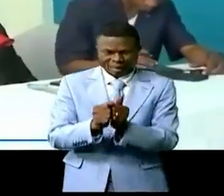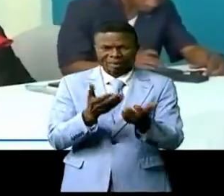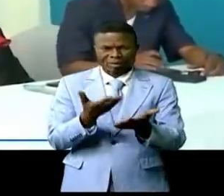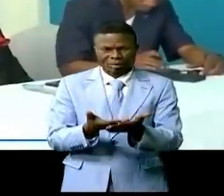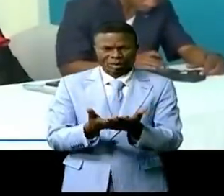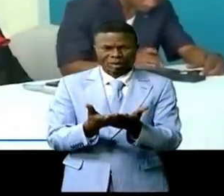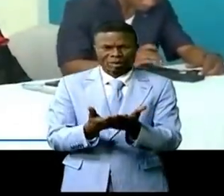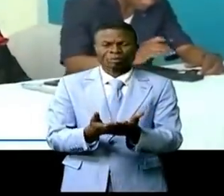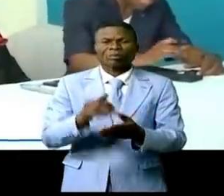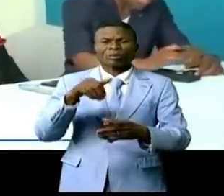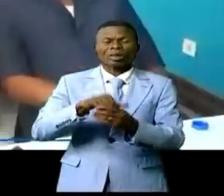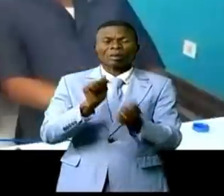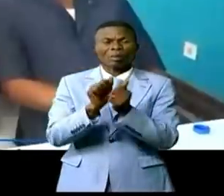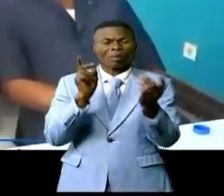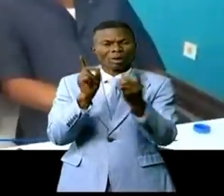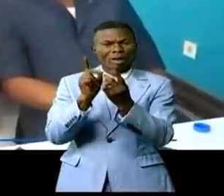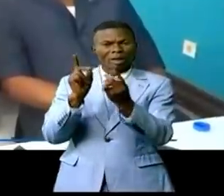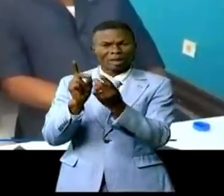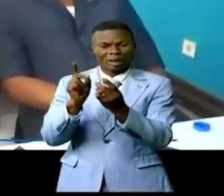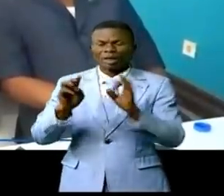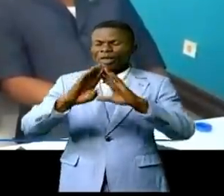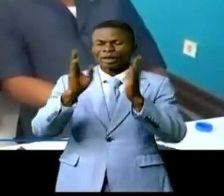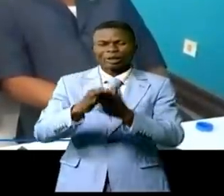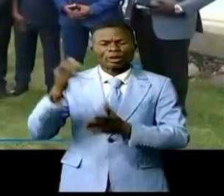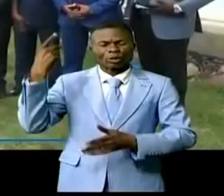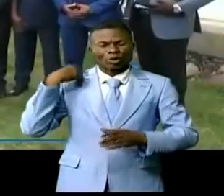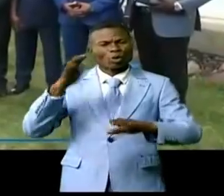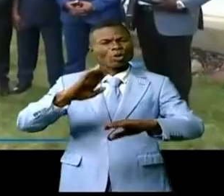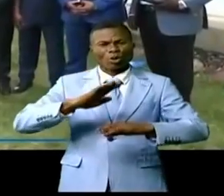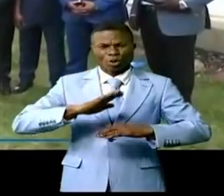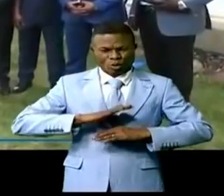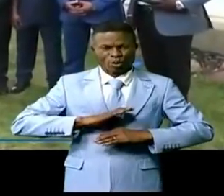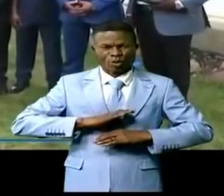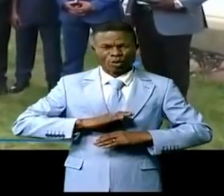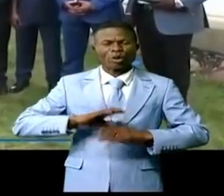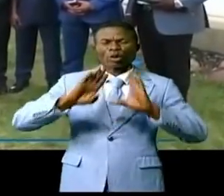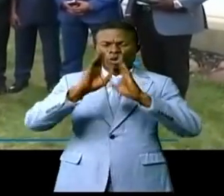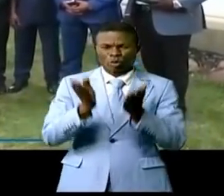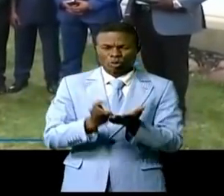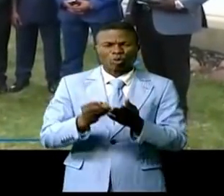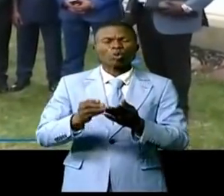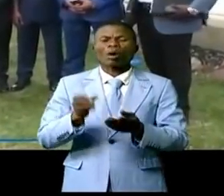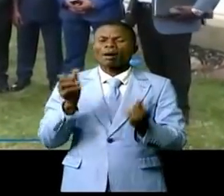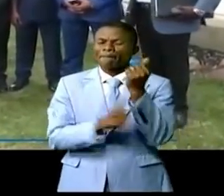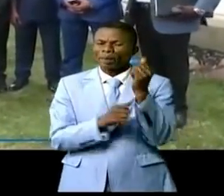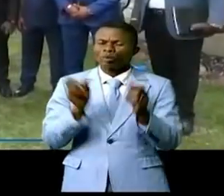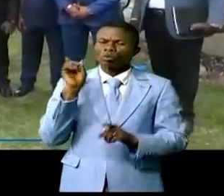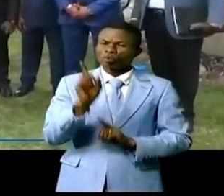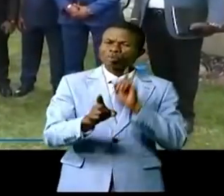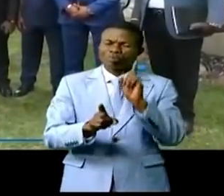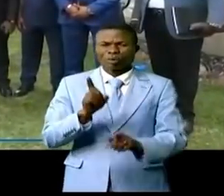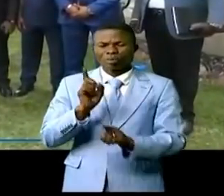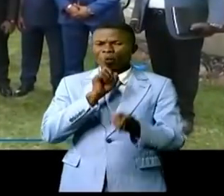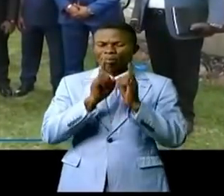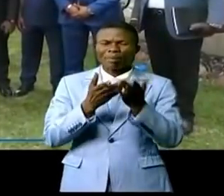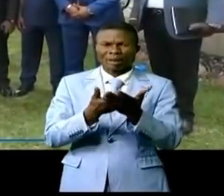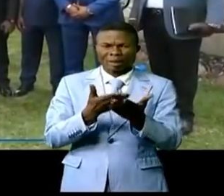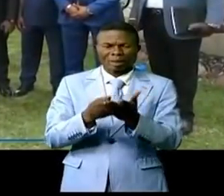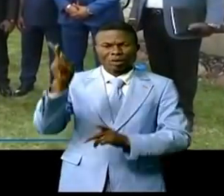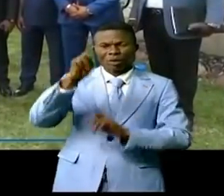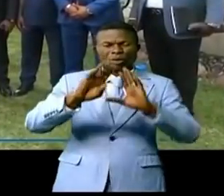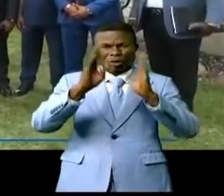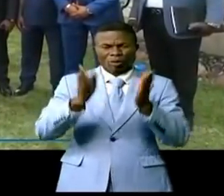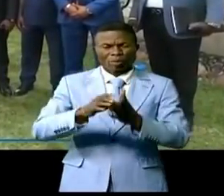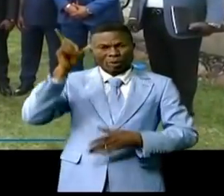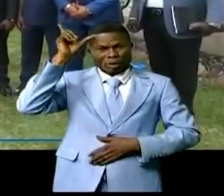mi-parcours de ces consultations, les élus se disent satisfaits du sens d'ouverture de toutes les délégations et personnalités reçues. La population le choix